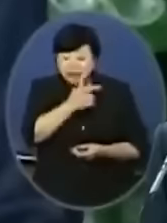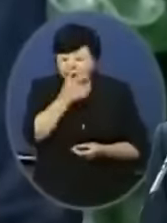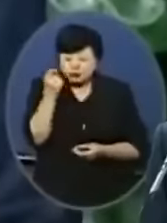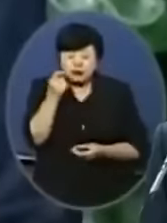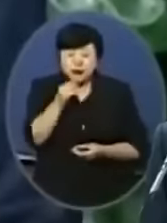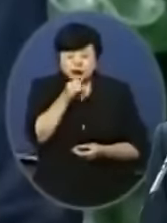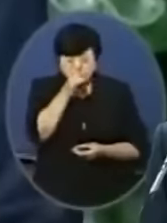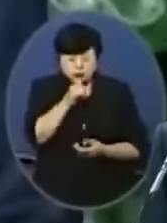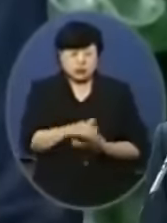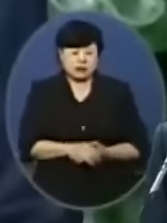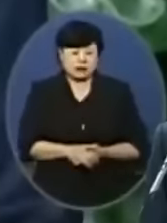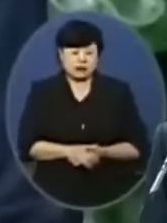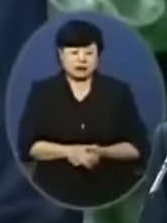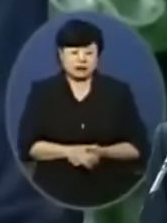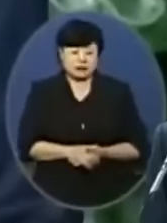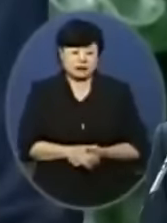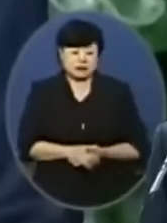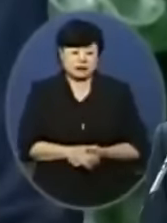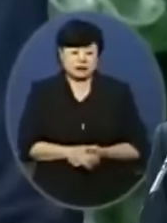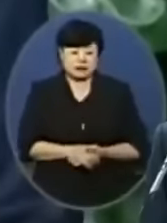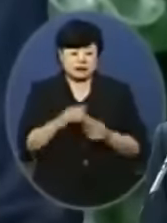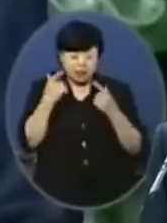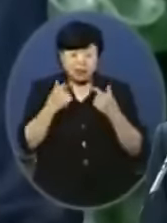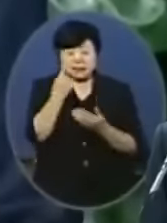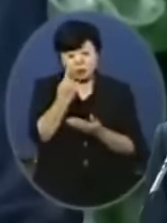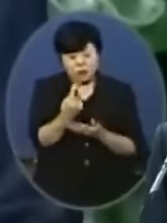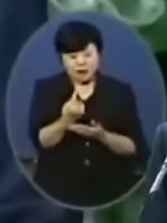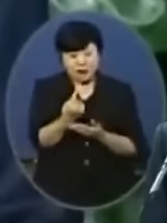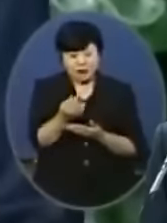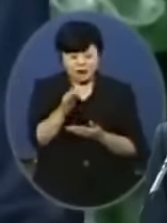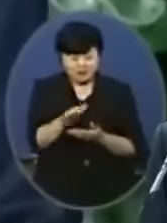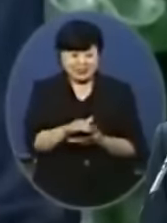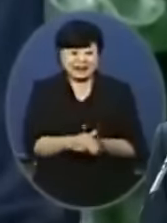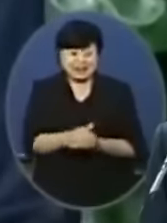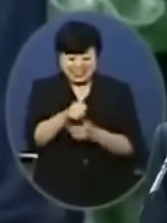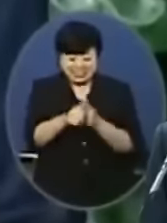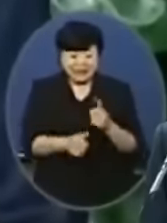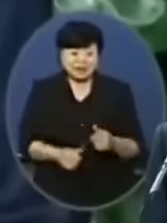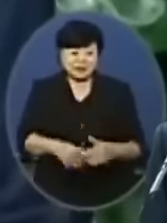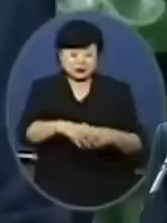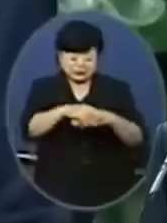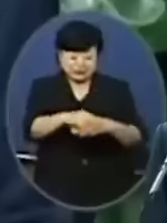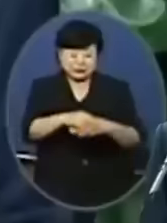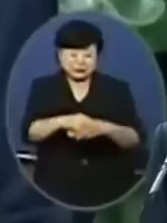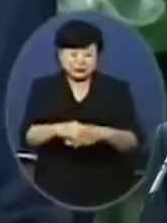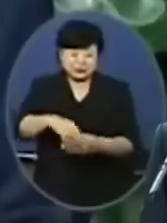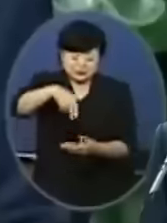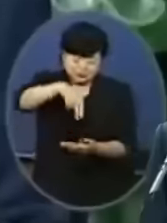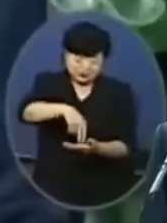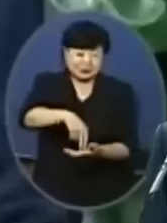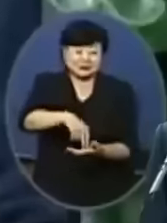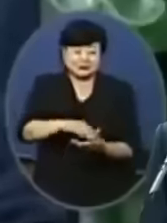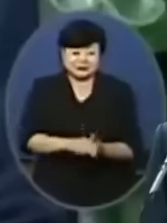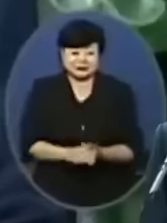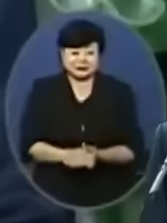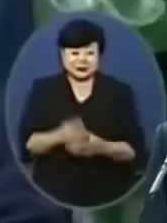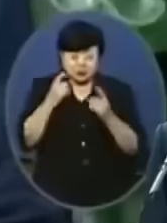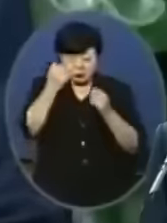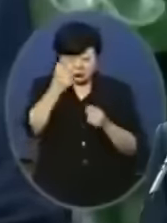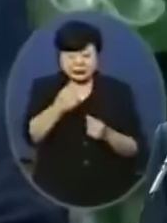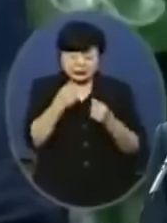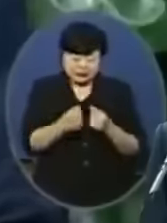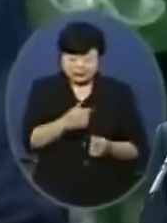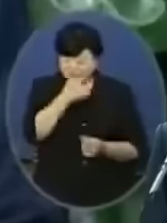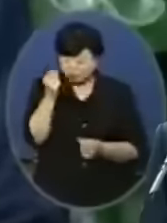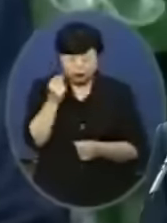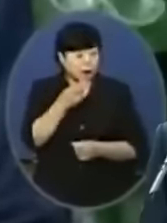부족함이 항상 다 오는 것입니다. 그러나 하나님이 메꿔 주십니다. 목자가 계심으로